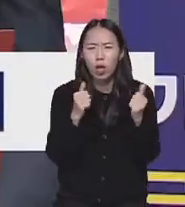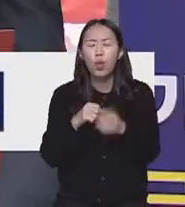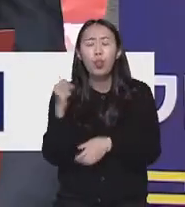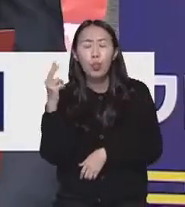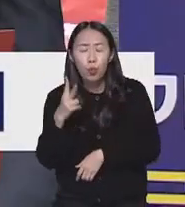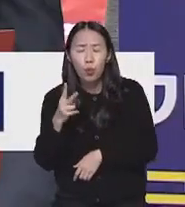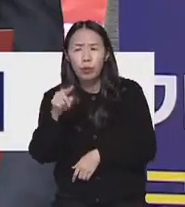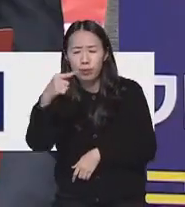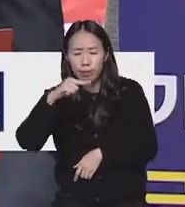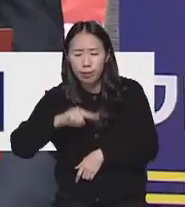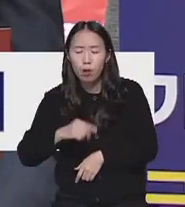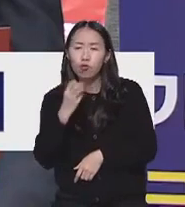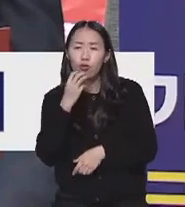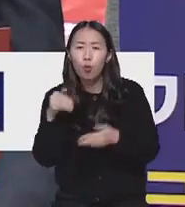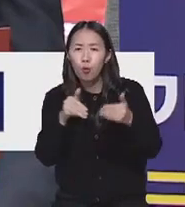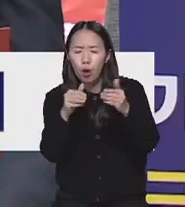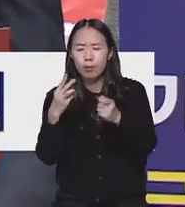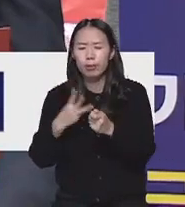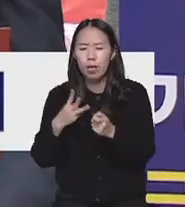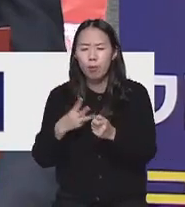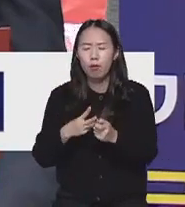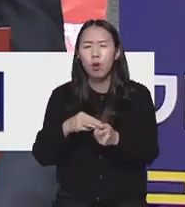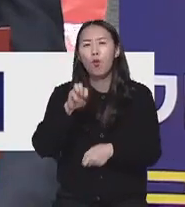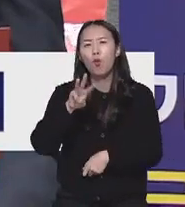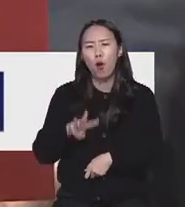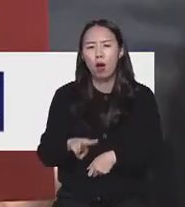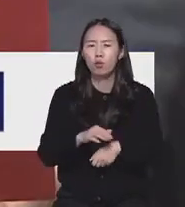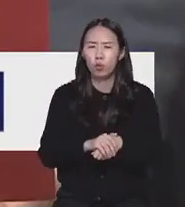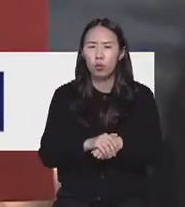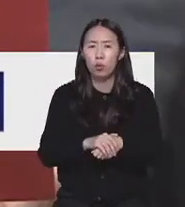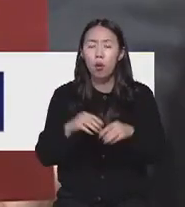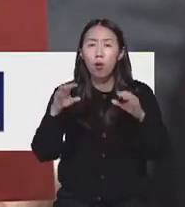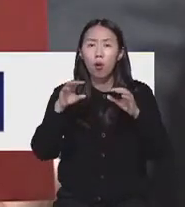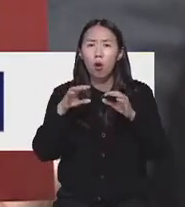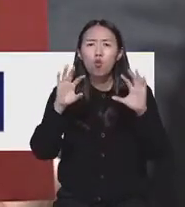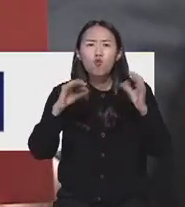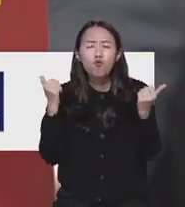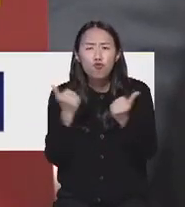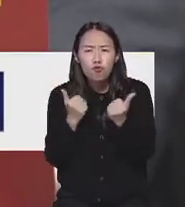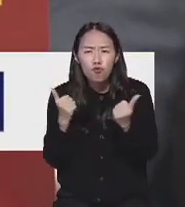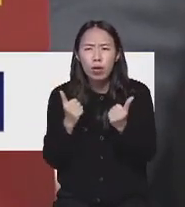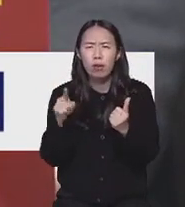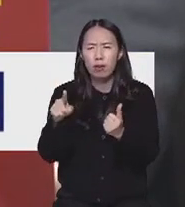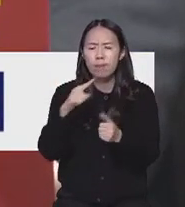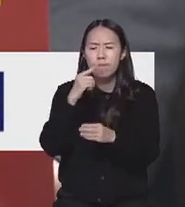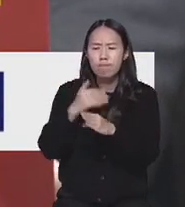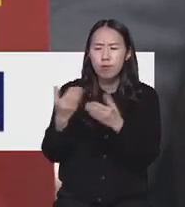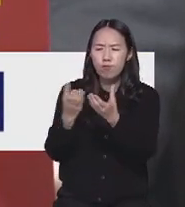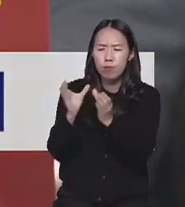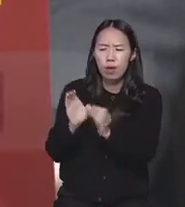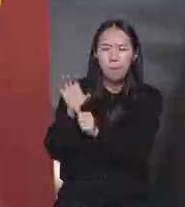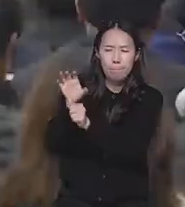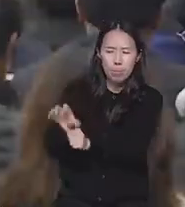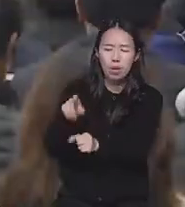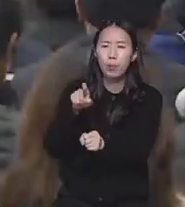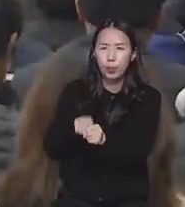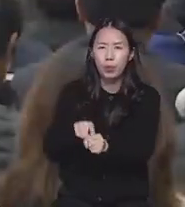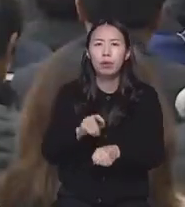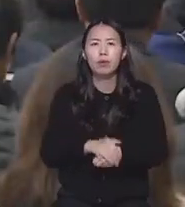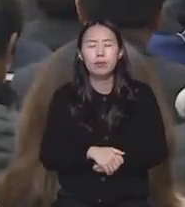세 번째로 광주를 택했는데 국회에서 유예법 처리를 반대하는 민주당을 직접 압박하기 위한 것으로